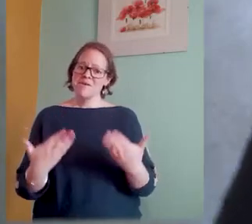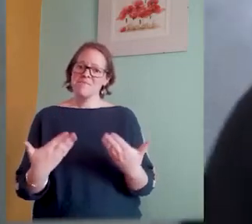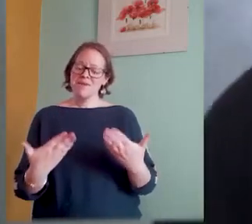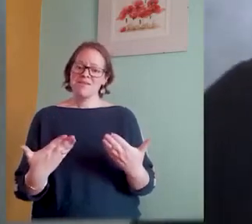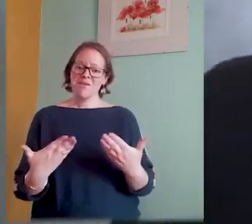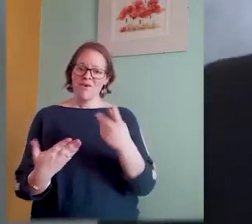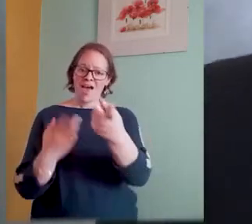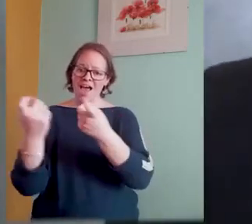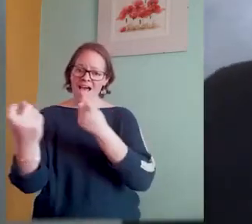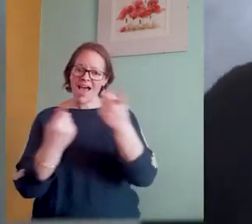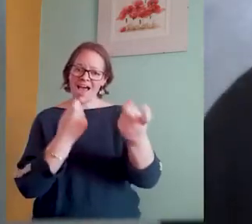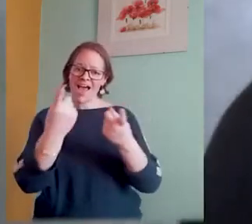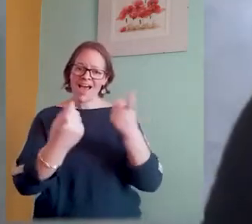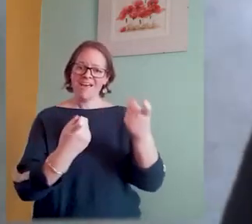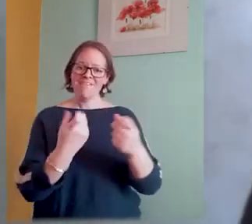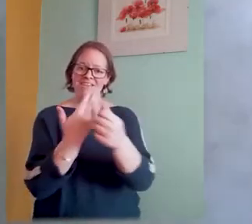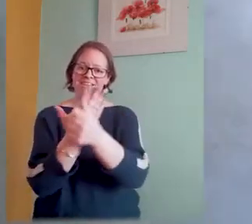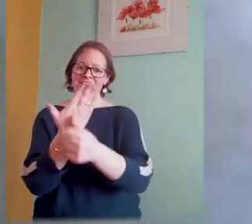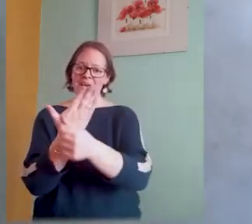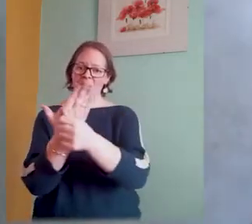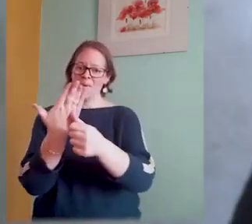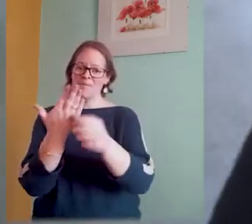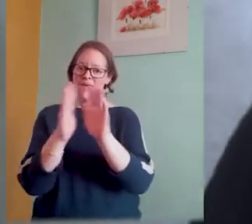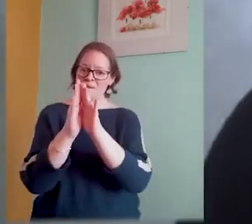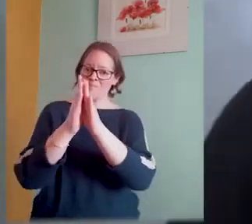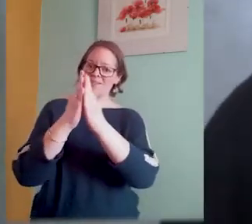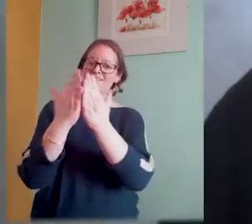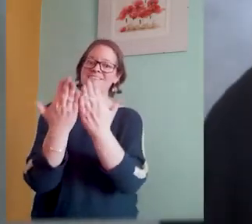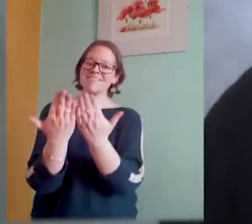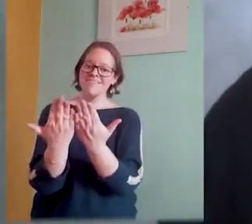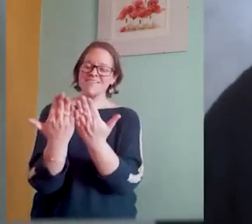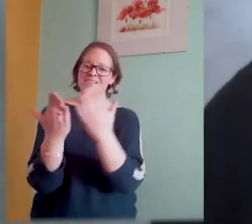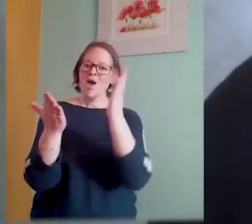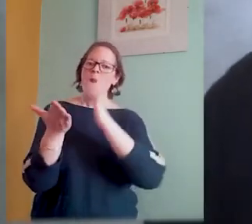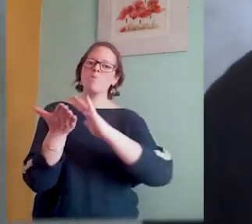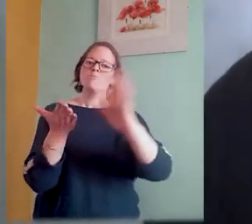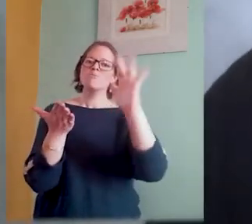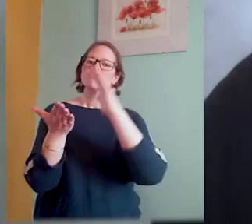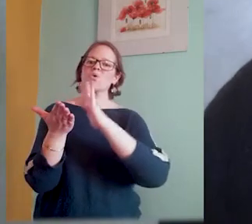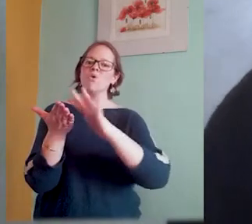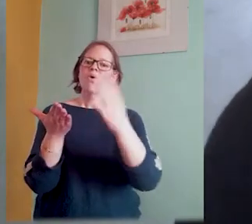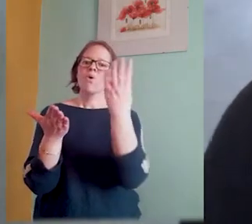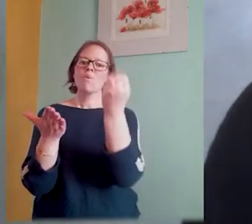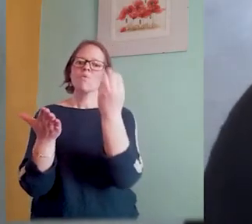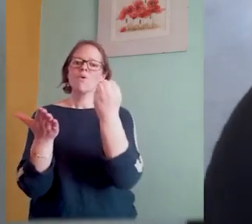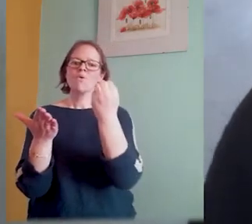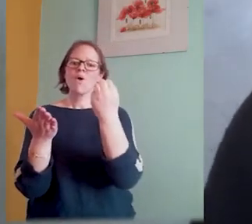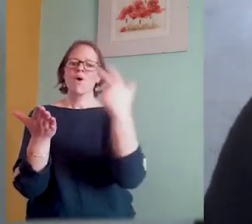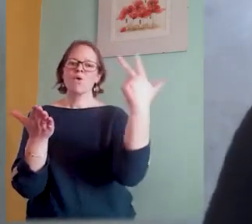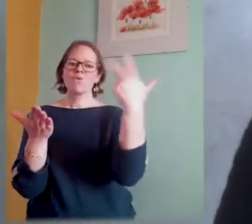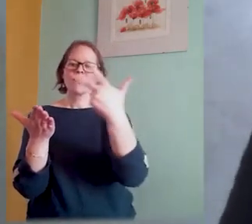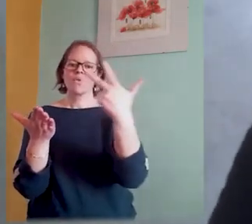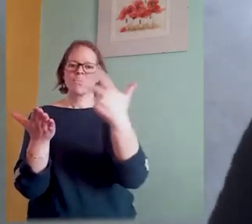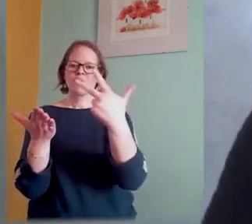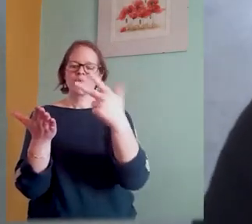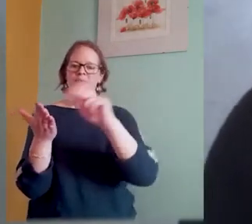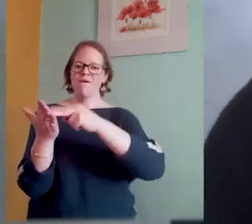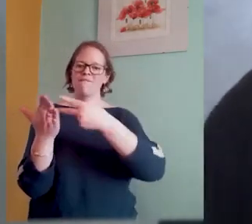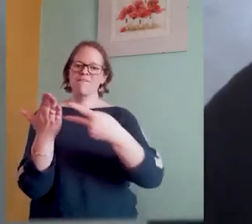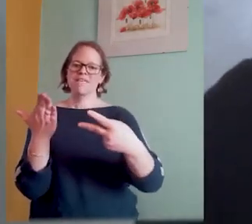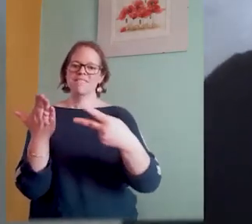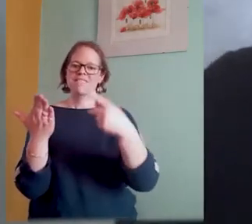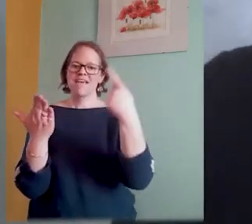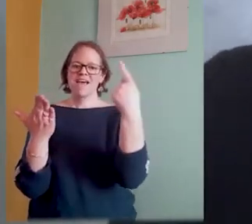cela, je vous invite à ouvrir votre Bible. On va prendre la Bible, le psaume 98, verset 1. Alors prenons la